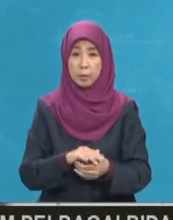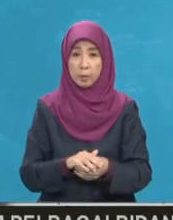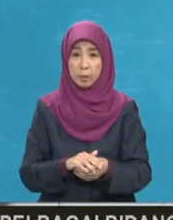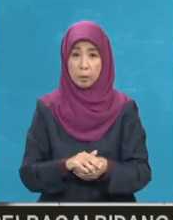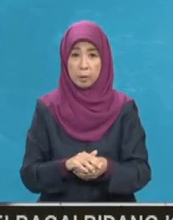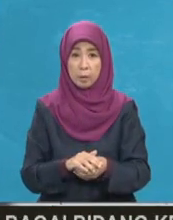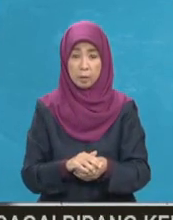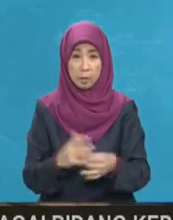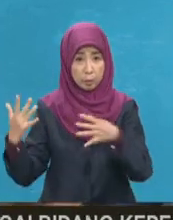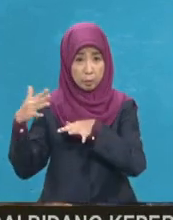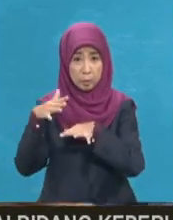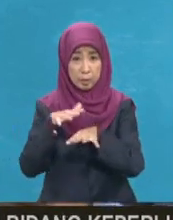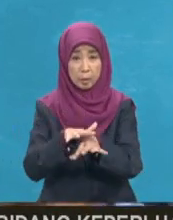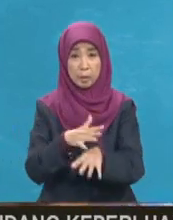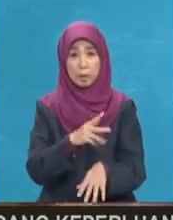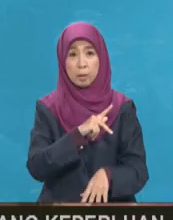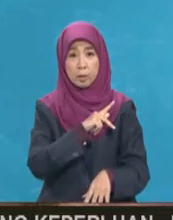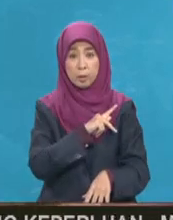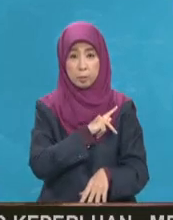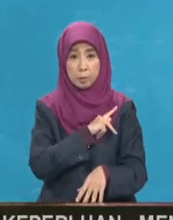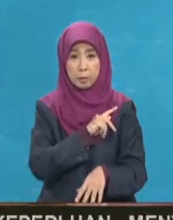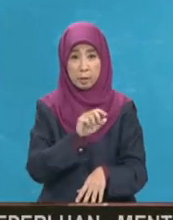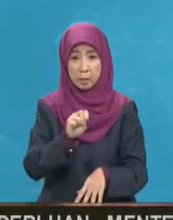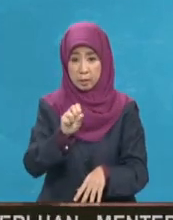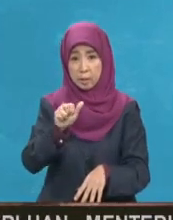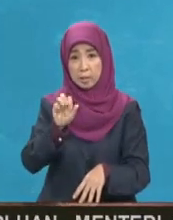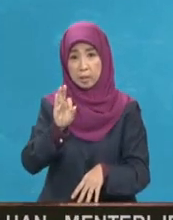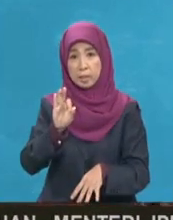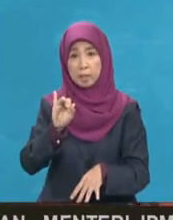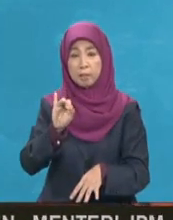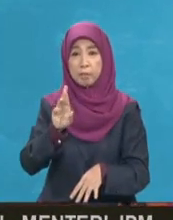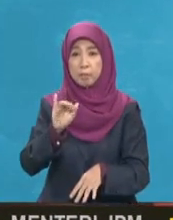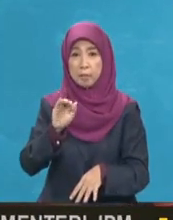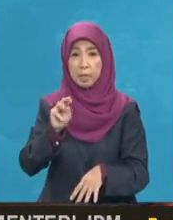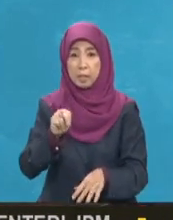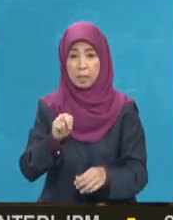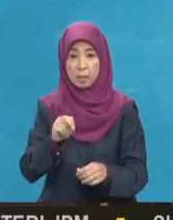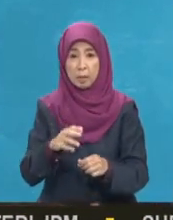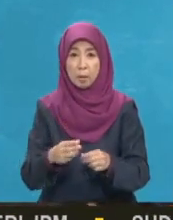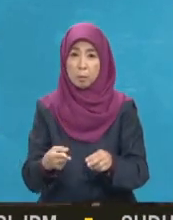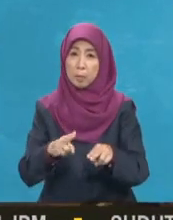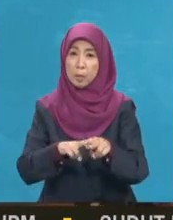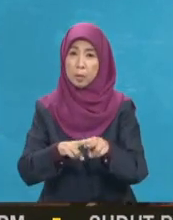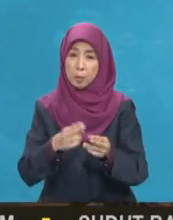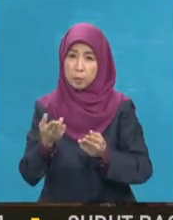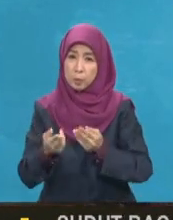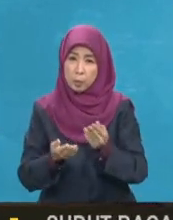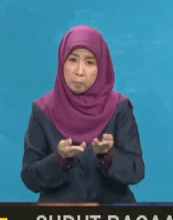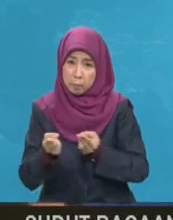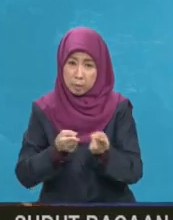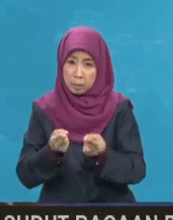Hai orang dengan diketahui ngelawang Muhammad safrin bin Haji Muhammad Nur pemangku penolong pengarah pentadbiran